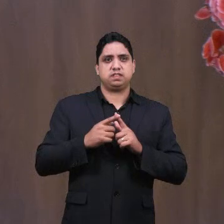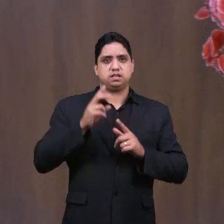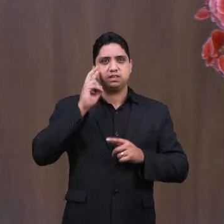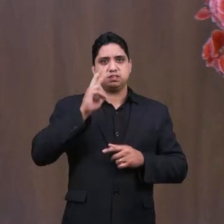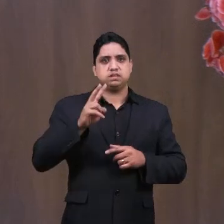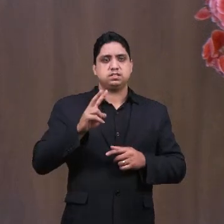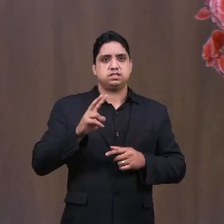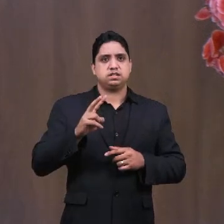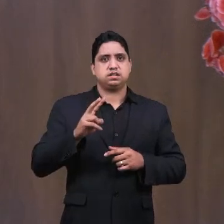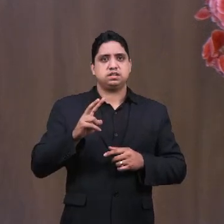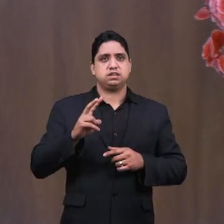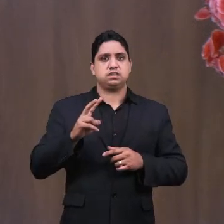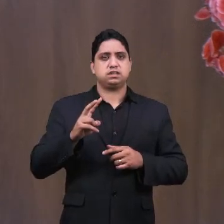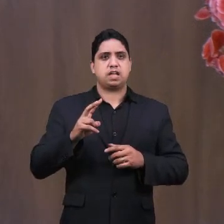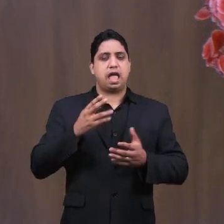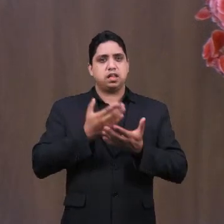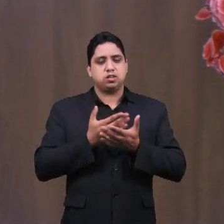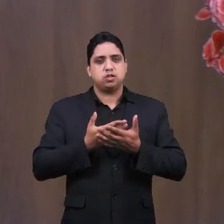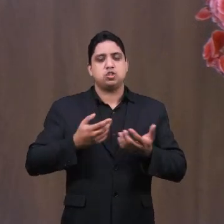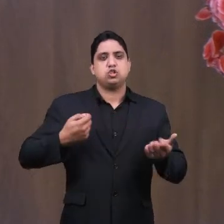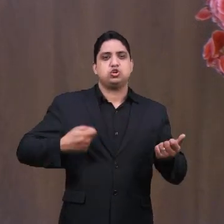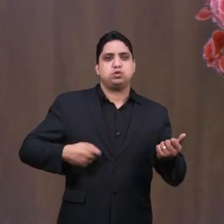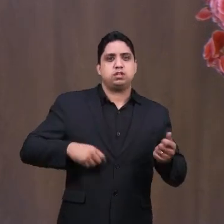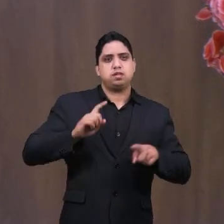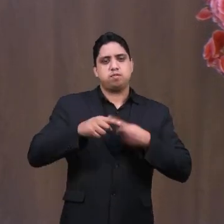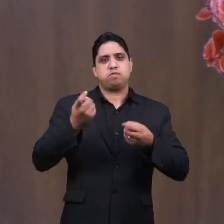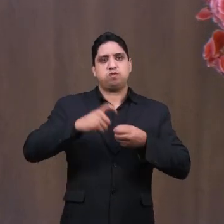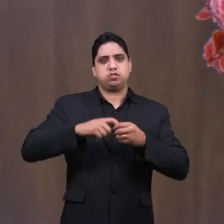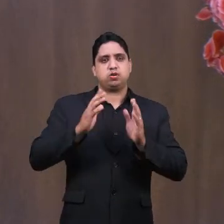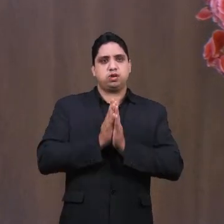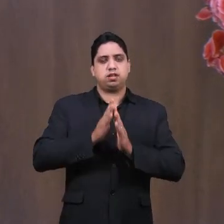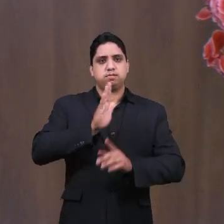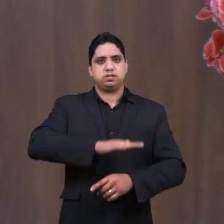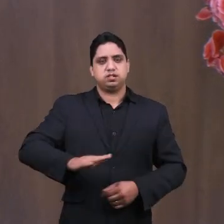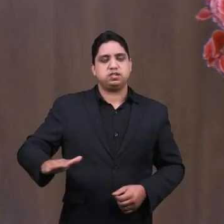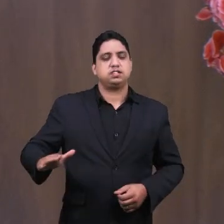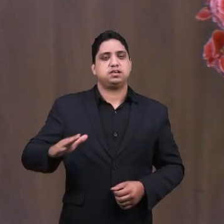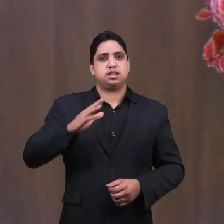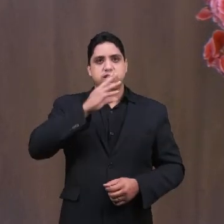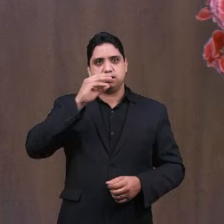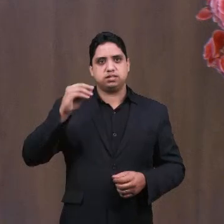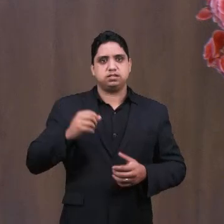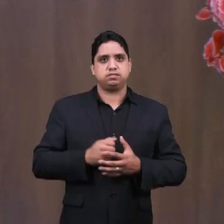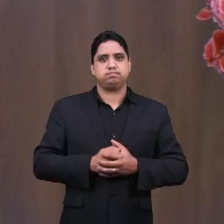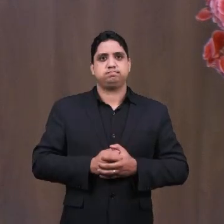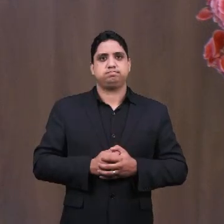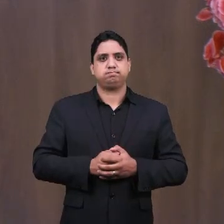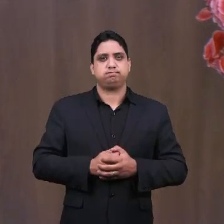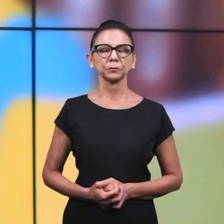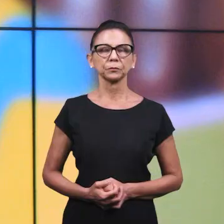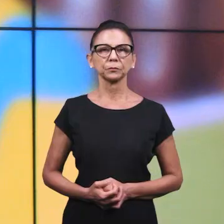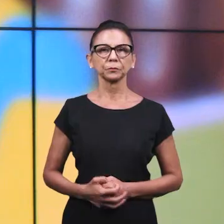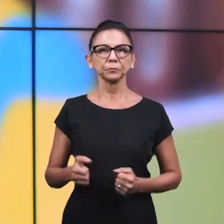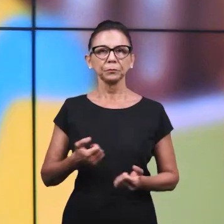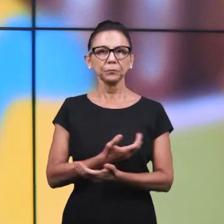l'église. Nous allons assister à l'étude doctrinaire et l'étude de musique. Et